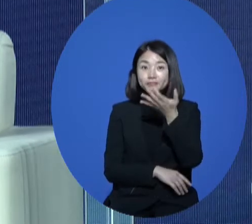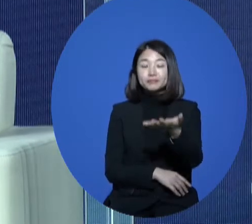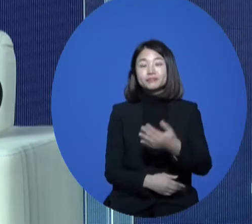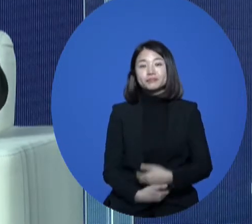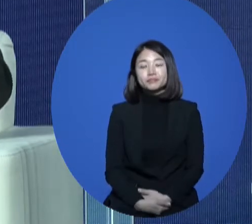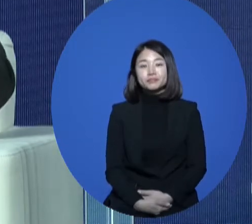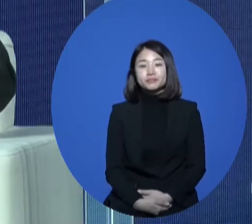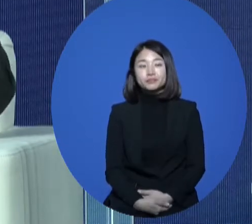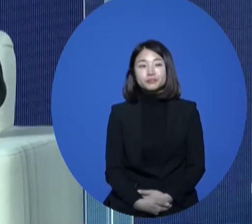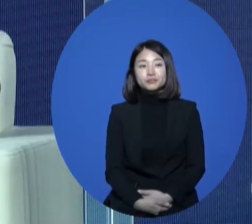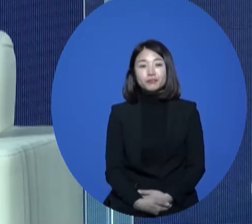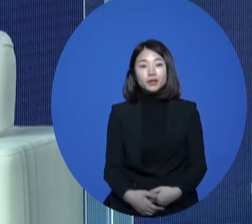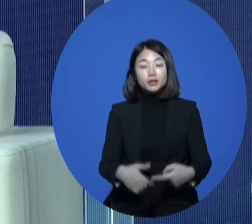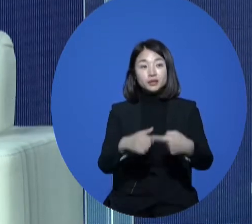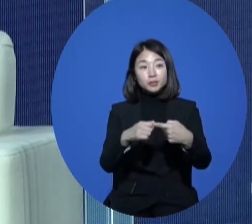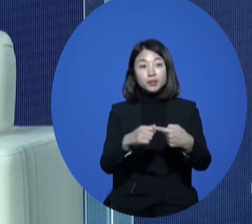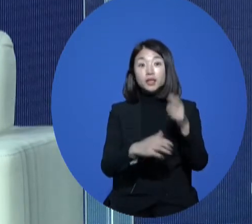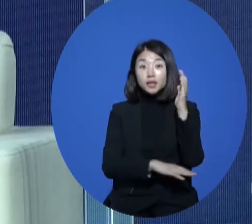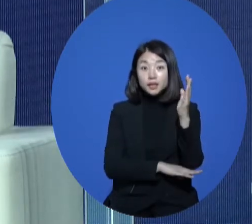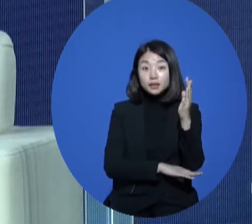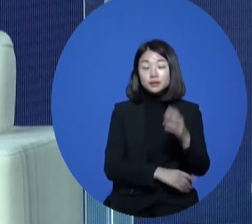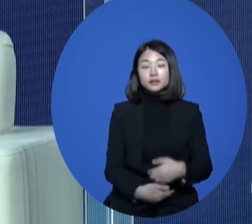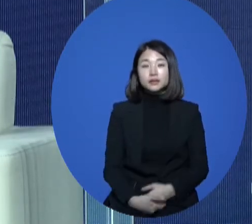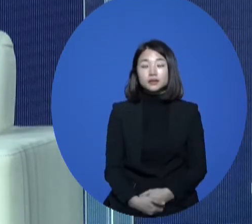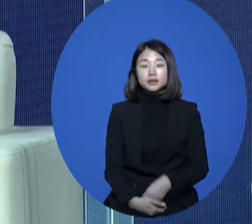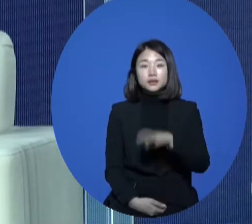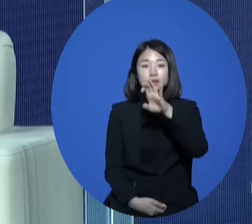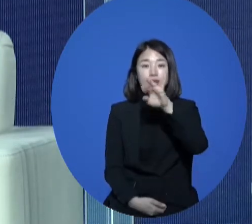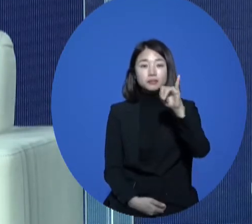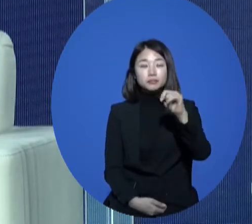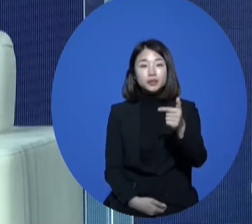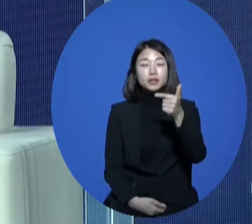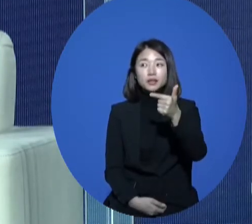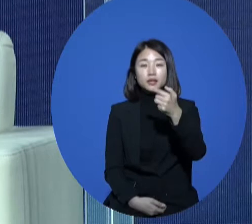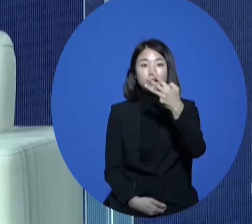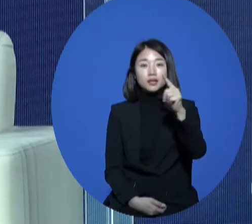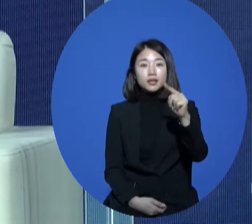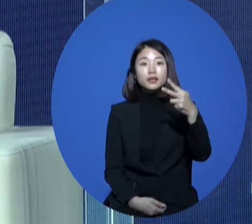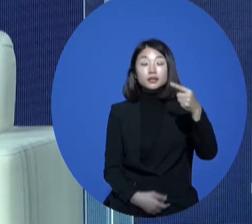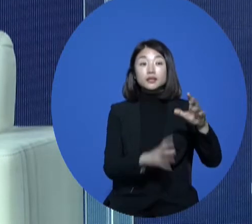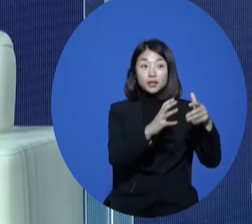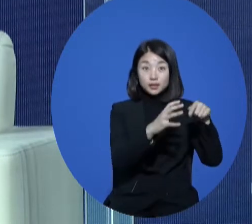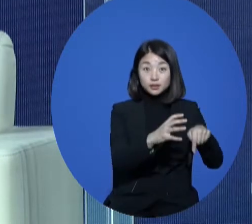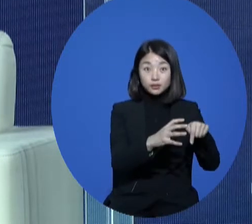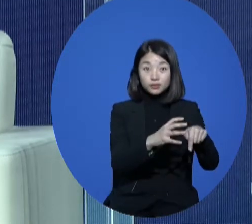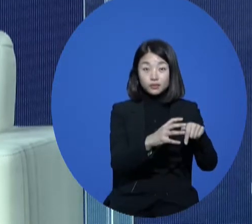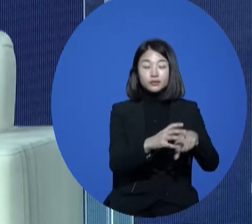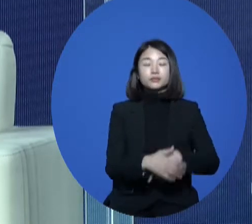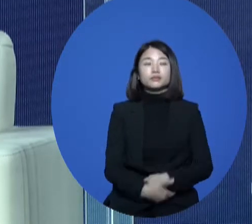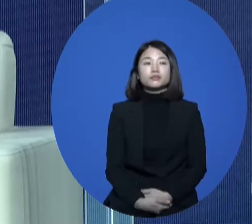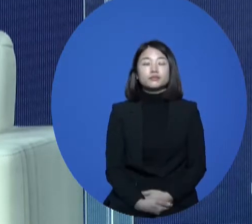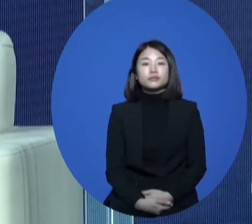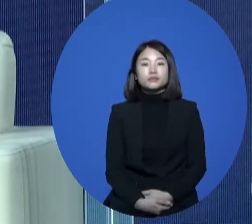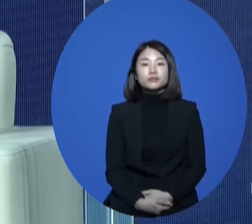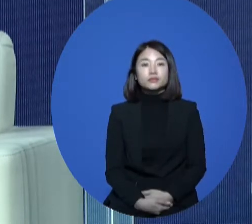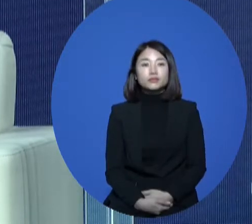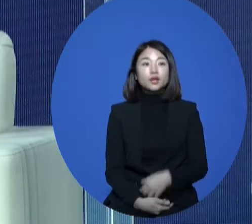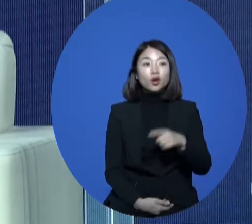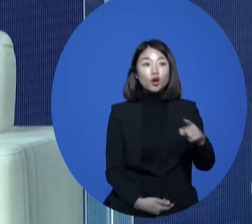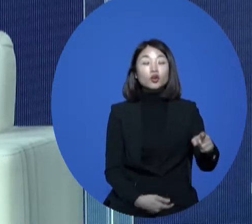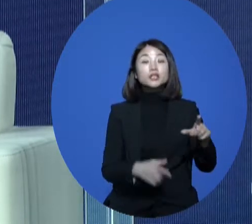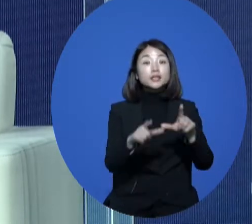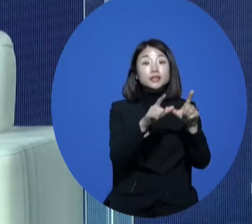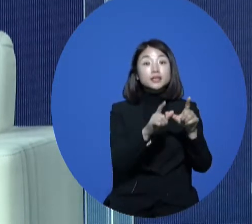살펴봤으면 좋겠습니다. 첫 번째 발제입니다. 핀란드에서 유카 쿤푸오리 로펌의